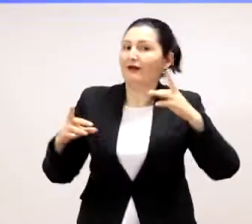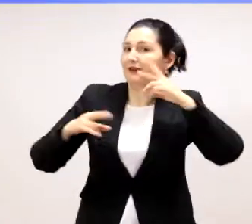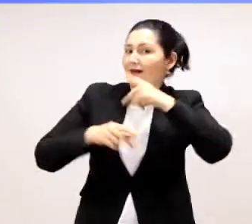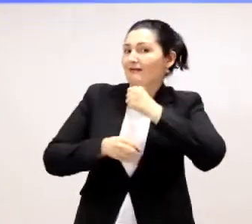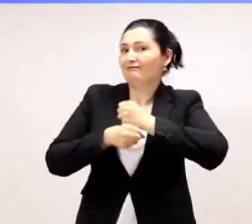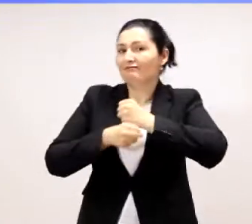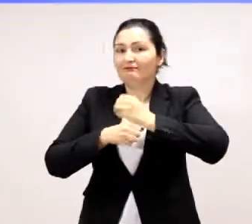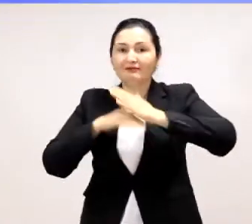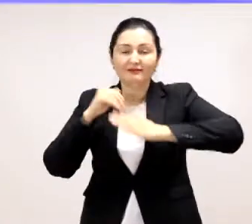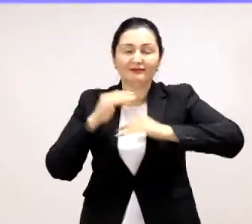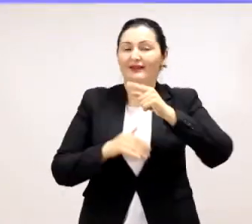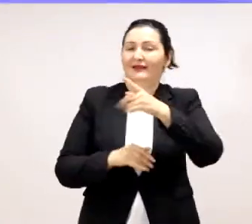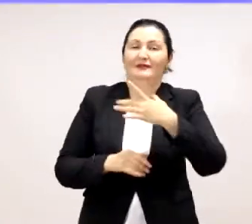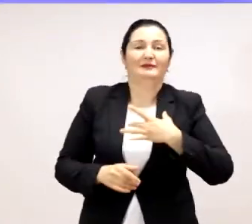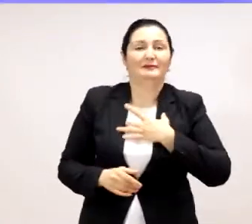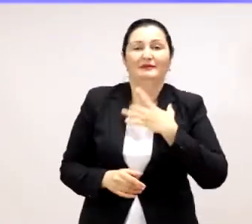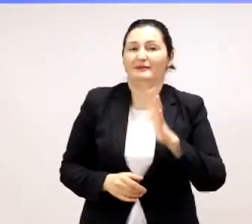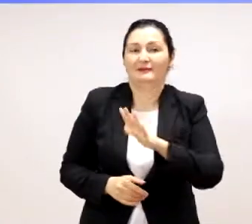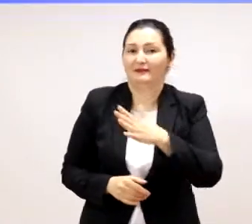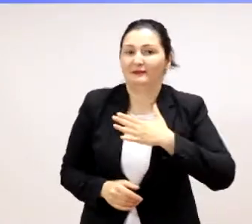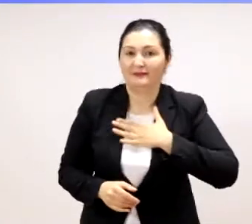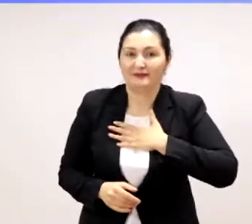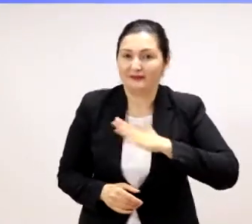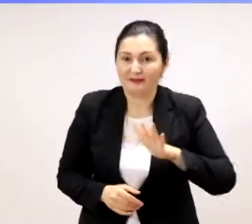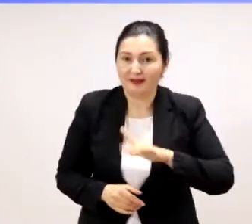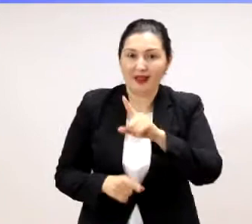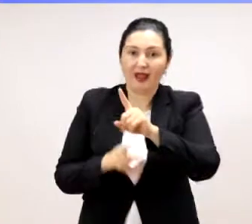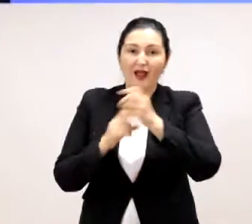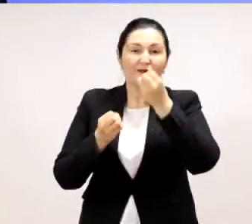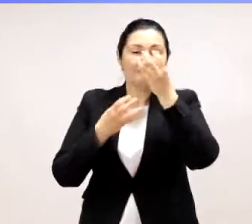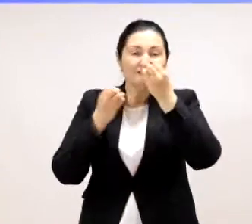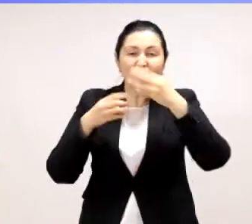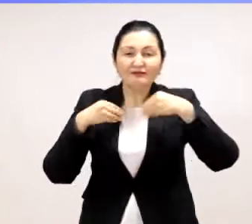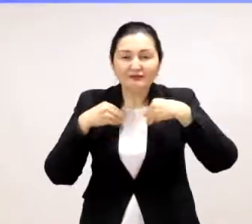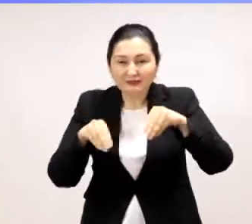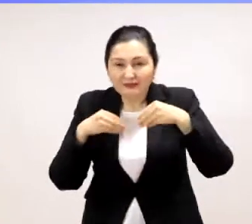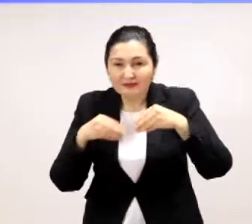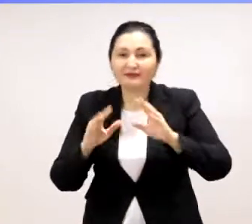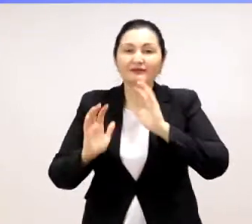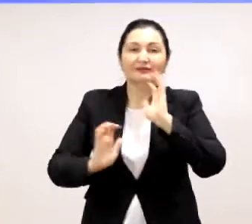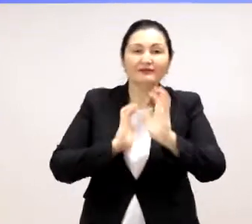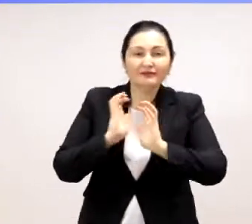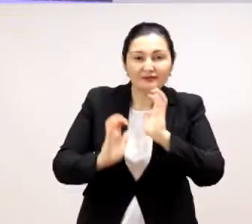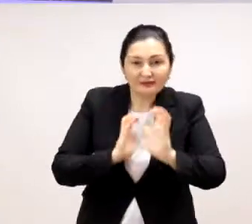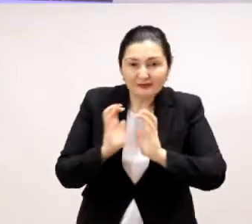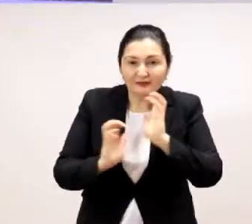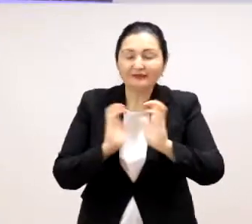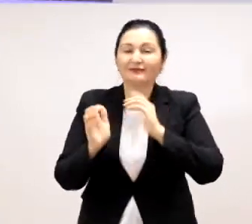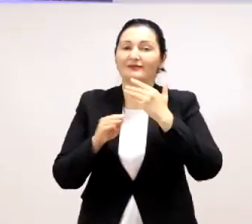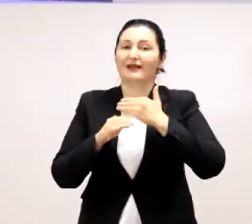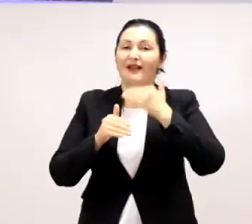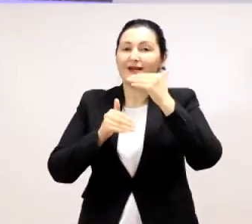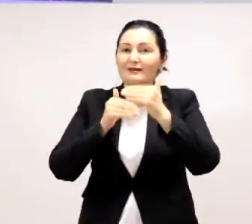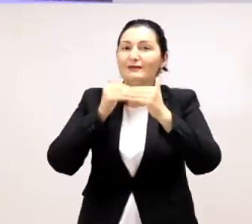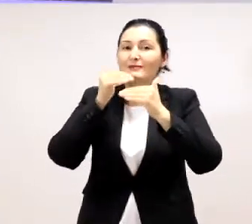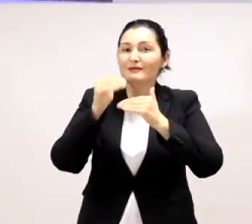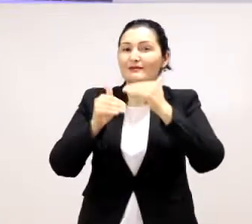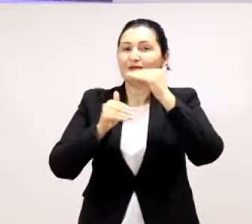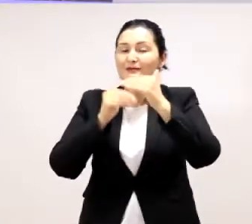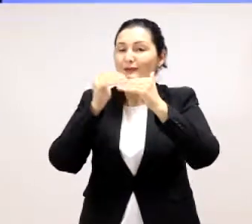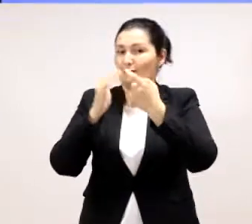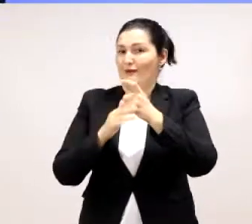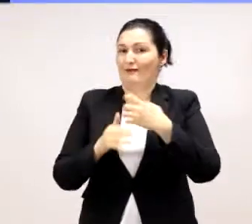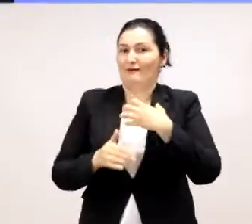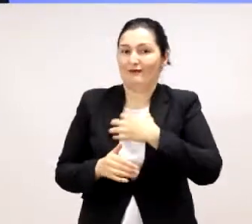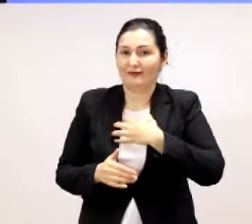گردد. خواتیر نشو لولا جان، برای شناندن گل و پروریش آن قدمهای زیرین